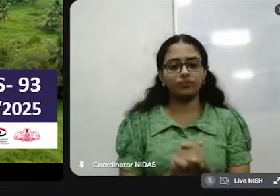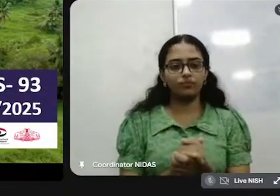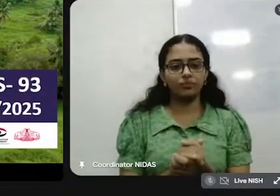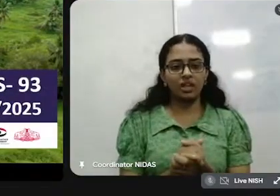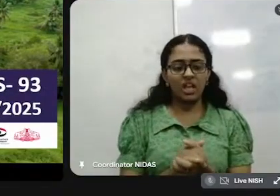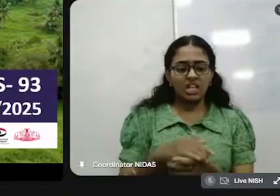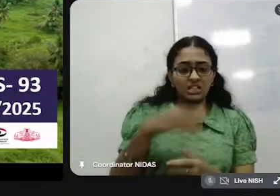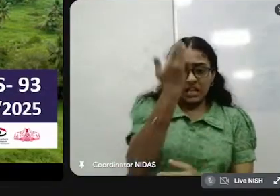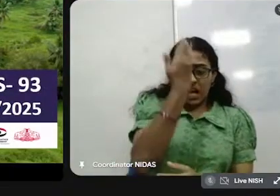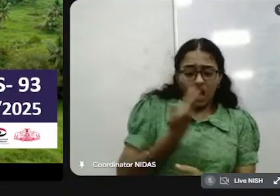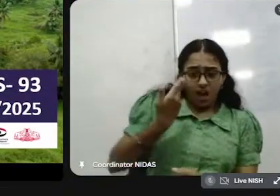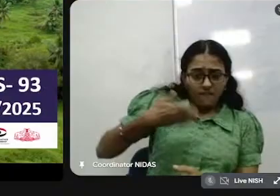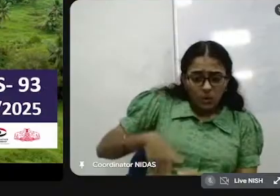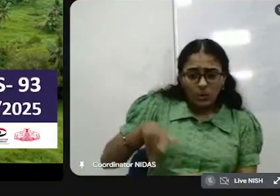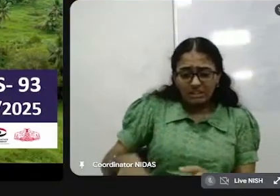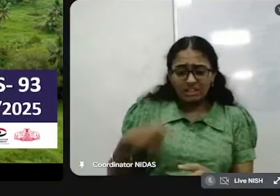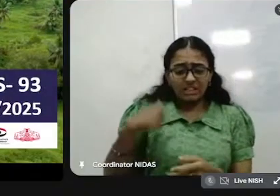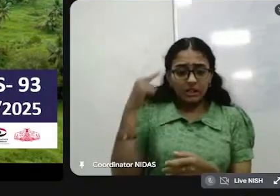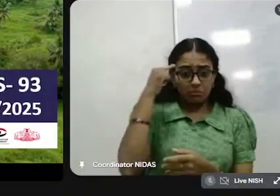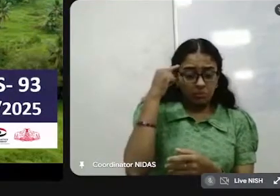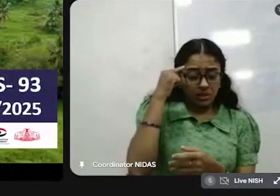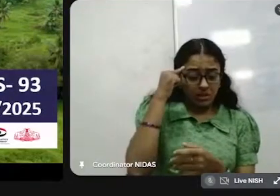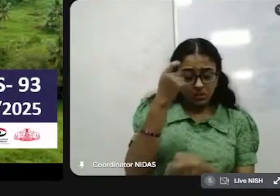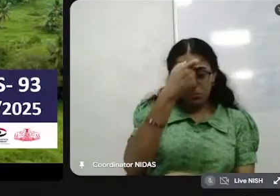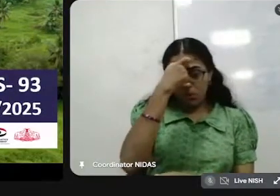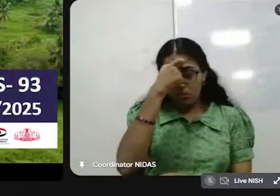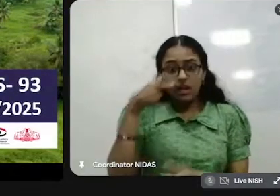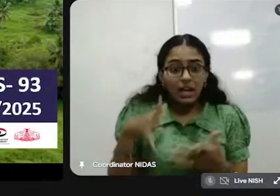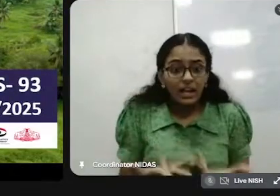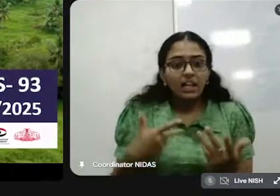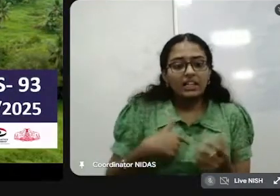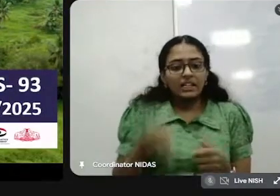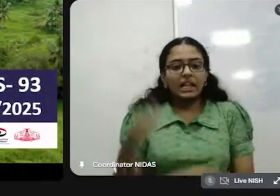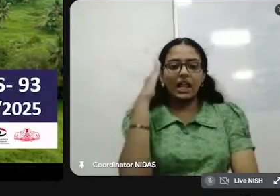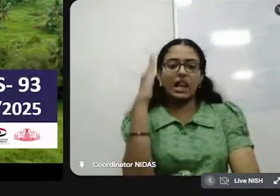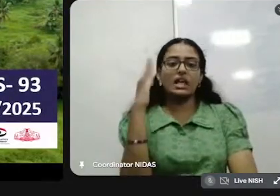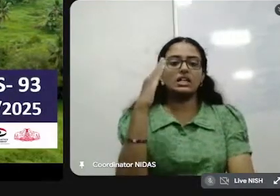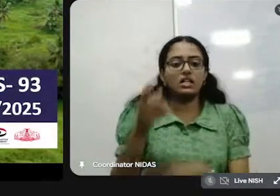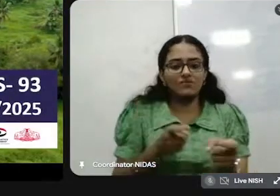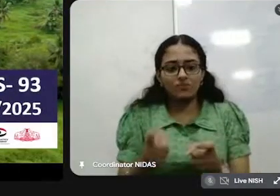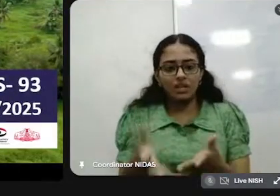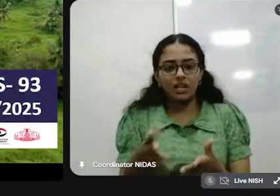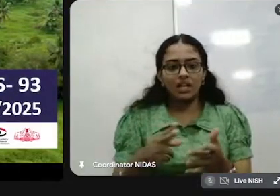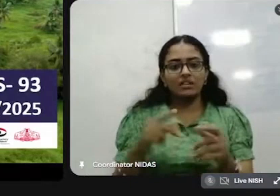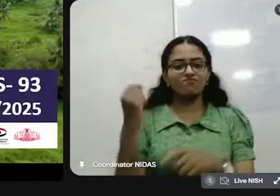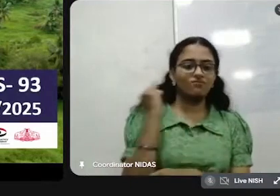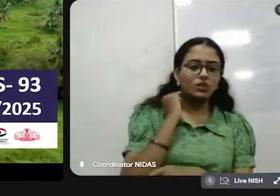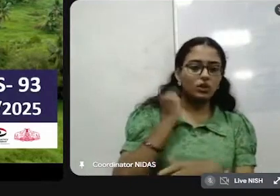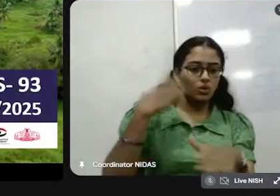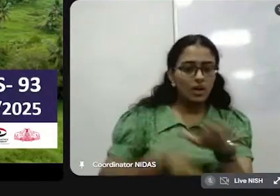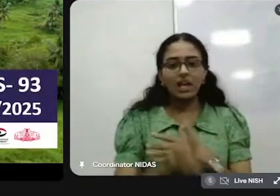പക്ഷാഘാതം, മാനസിക പ്രശ്നങ്ങളും പരിഹാര മാർഗങ്ങളും എന്ന വിഷയത്തിൽ ഇന്നത്തെ സെഷൻ കൈകാര്യം ചെയ്യുന്നത് തിരുവനന്തപുരം നാഷണൽ ഇൻസ്റ്റിറ്റ്യൂട്ട് ഓഫ് സ്പീച്ച് ആൻഡ്